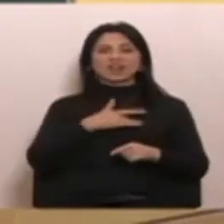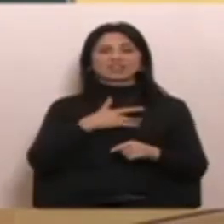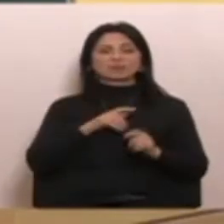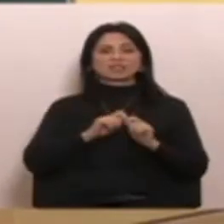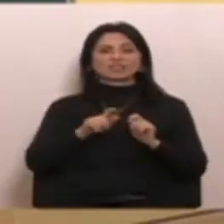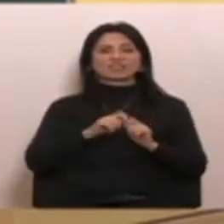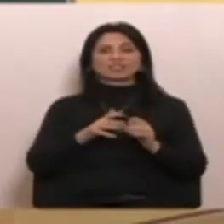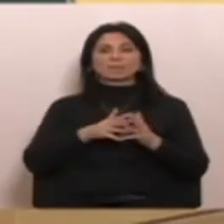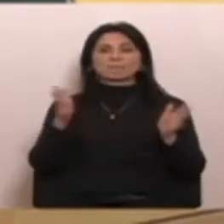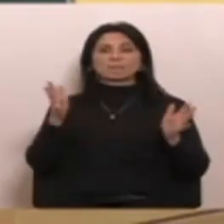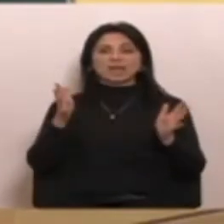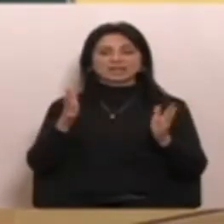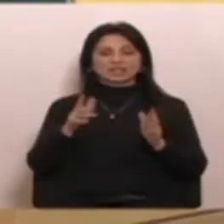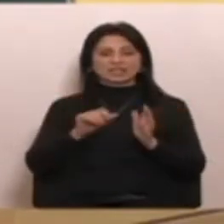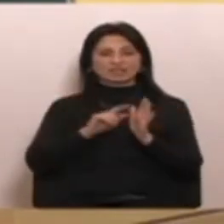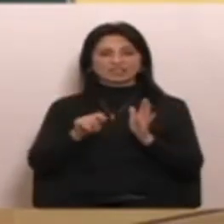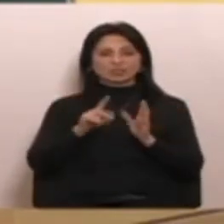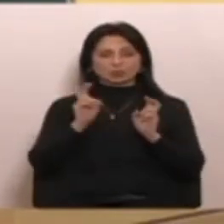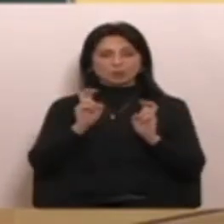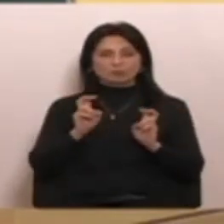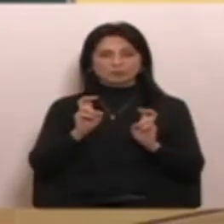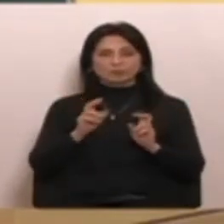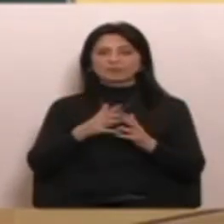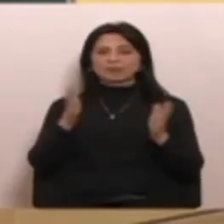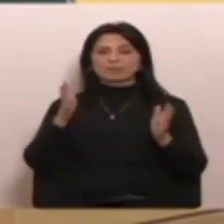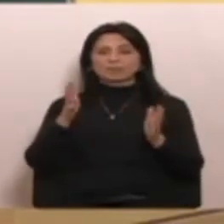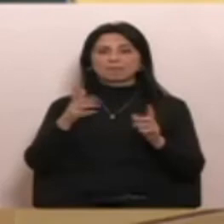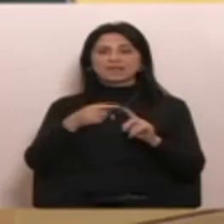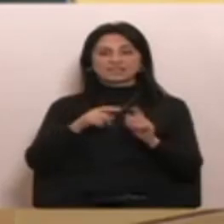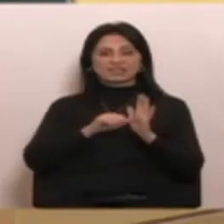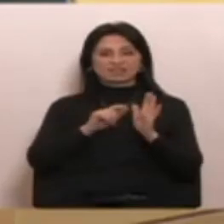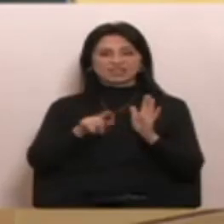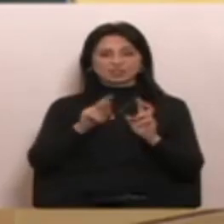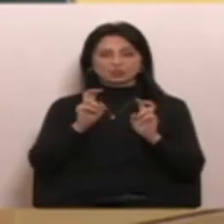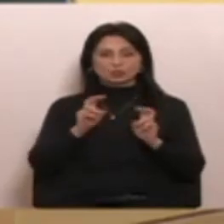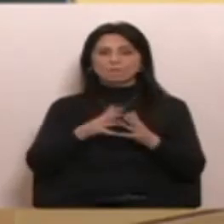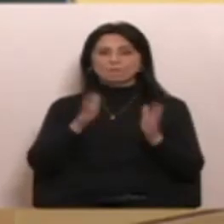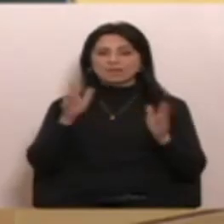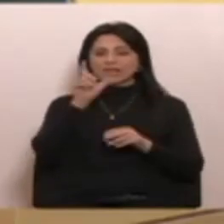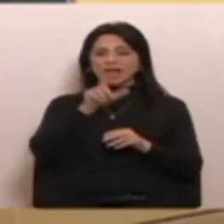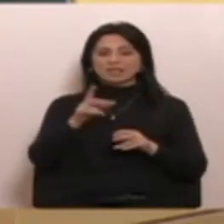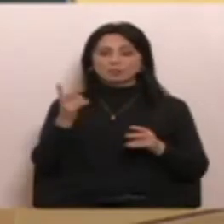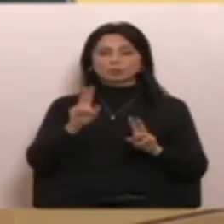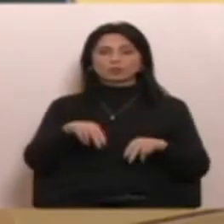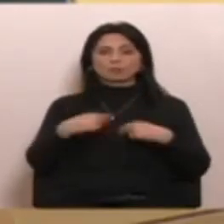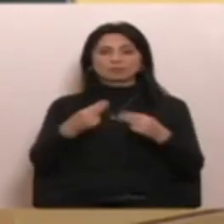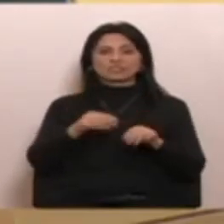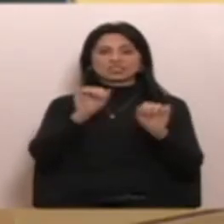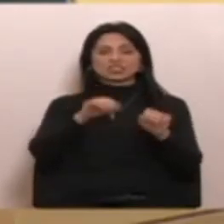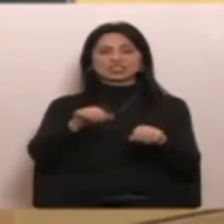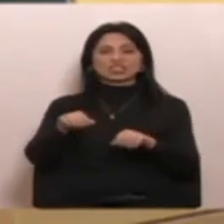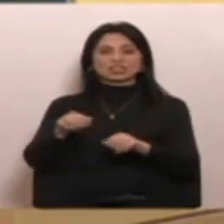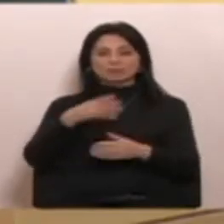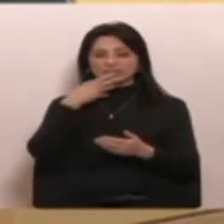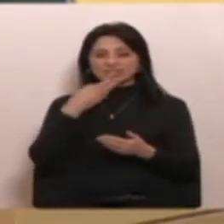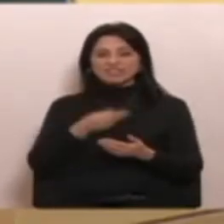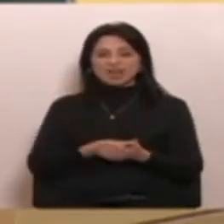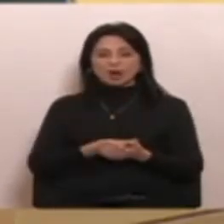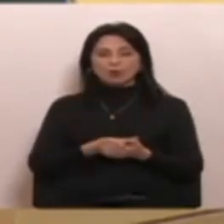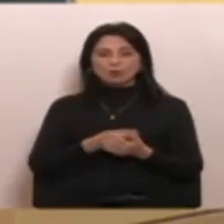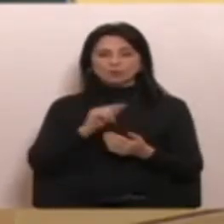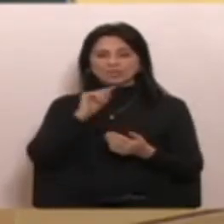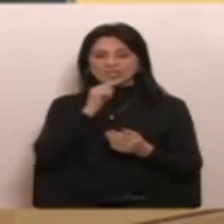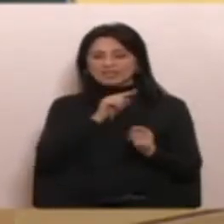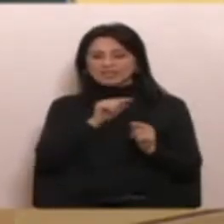მეტი ინსტიტუციური ინვესტორი, მეტი პორტფელური ინვესტორი. მეტ ადამიანს უნდა მიეცეს შესაძლებლობა საკუთარი